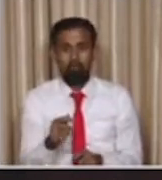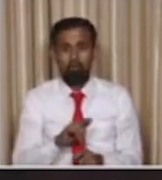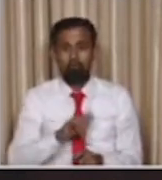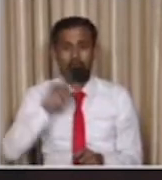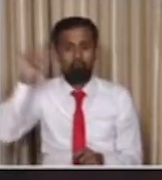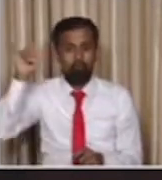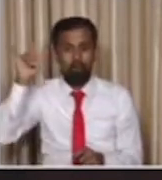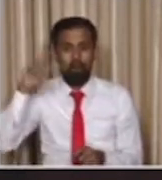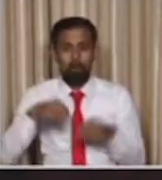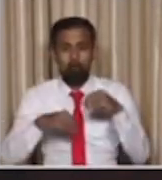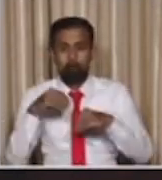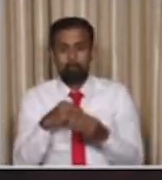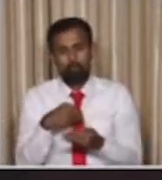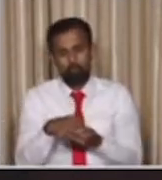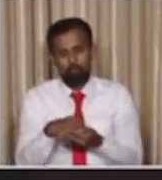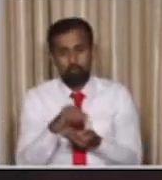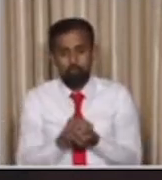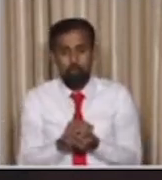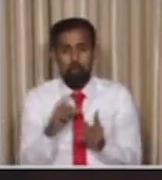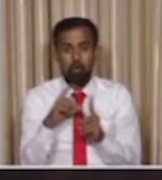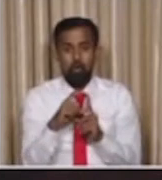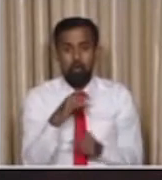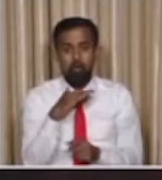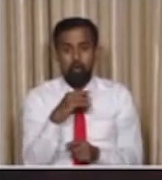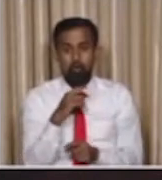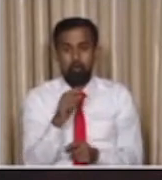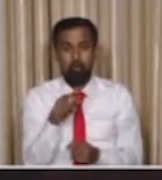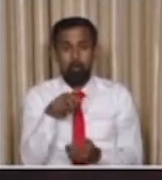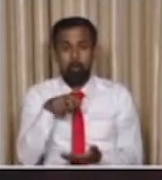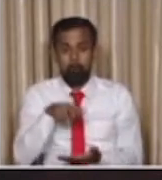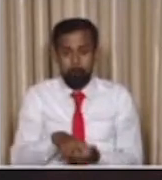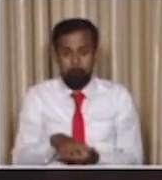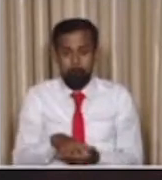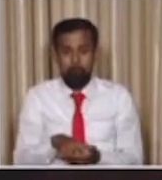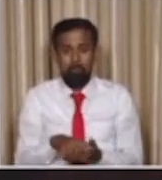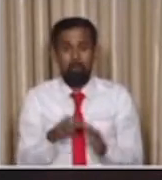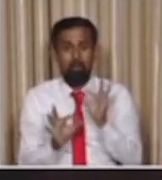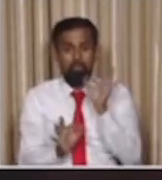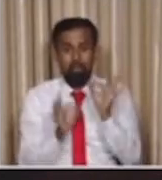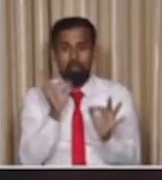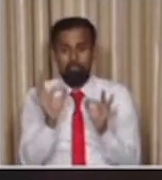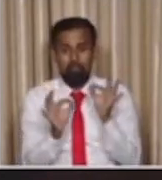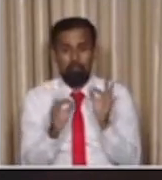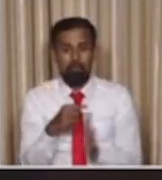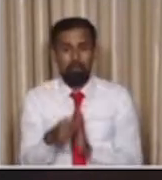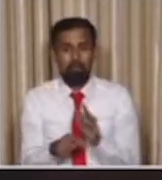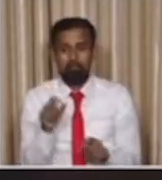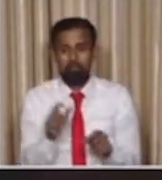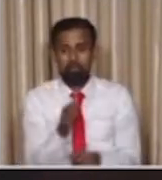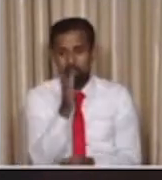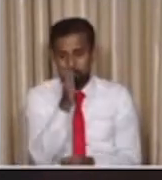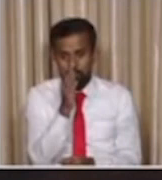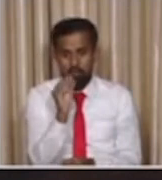පිටරට ගිහිල්ලා දේශපාලන රැකවරණ ඩොලර් ටිකක් හොයාගෙන පුරවැසිභාවය ගන්න කරන කතාවකට මේ රටේ මිනිස්සු රැවටෙනවා